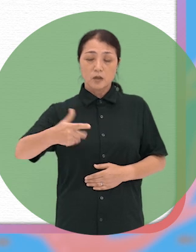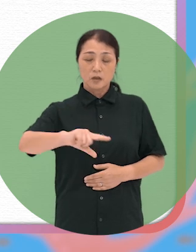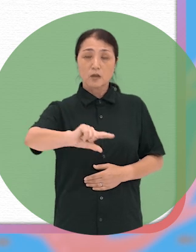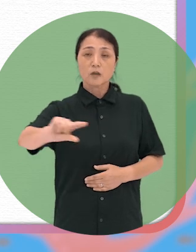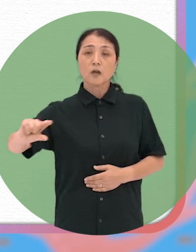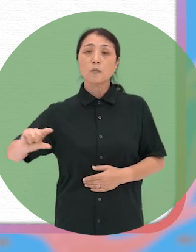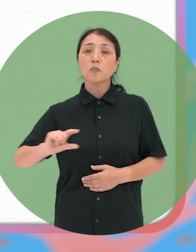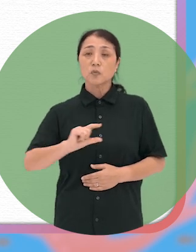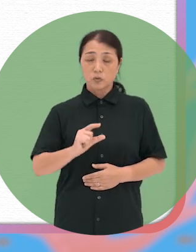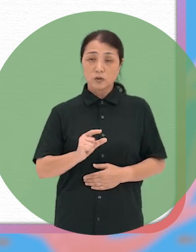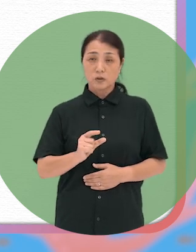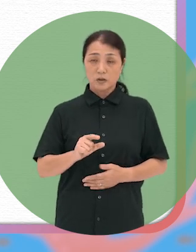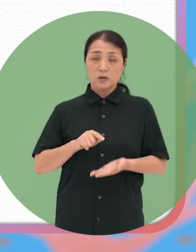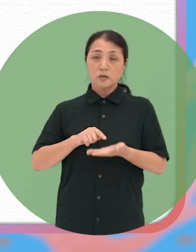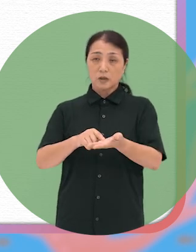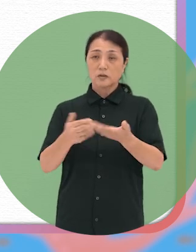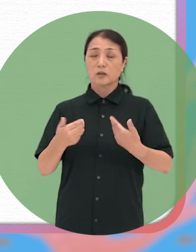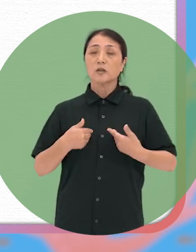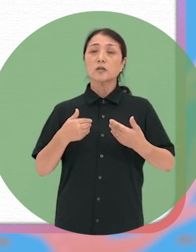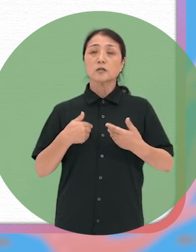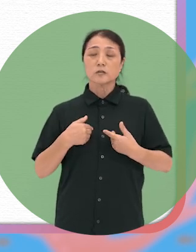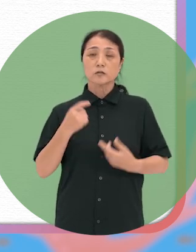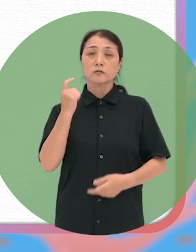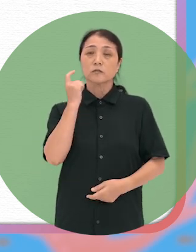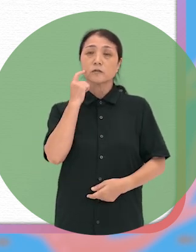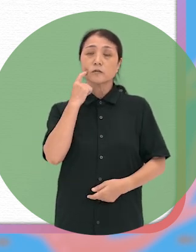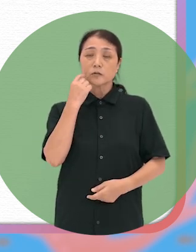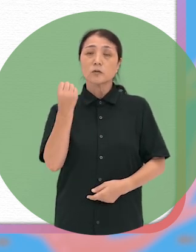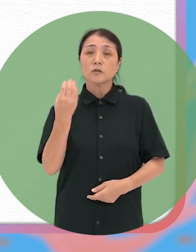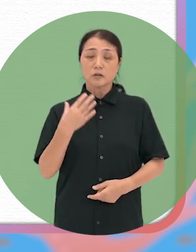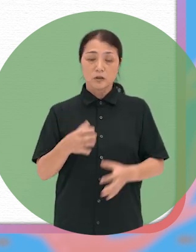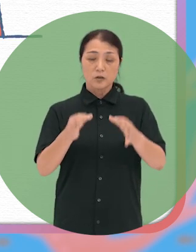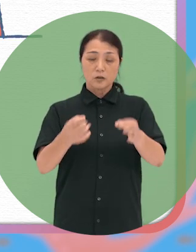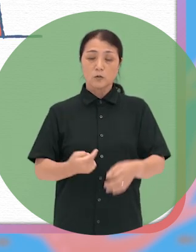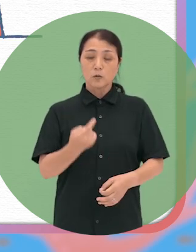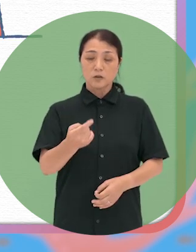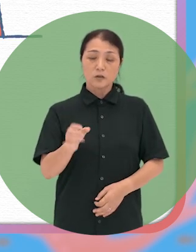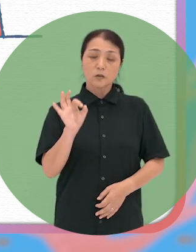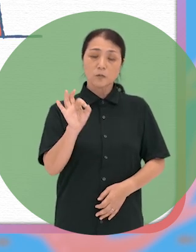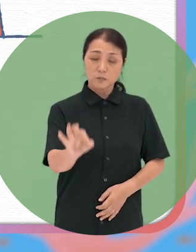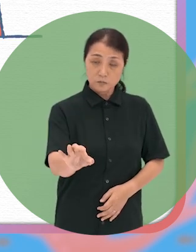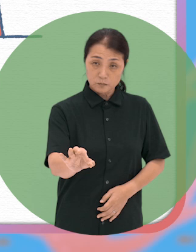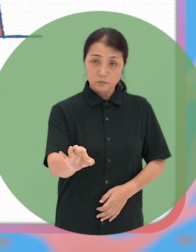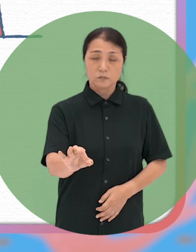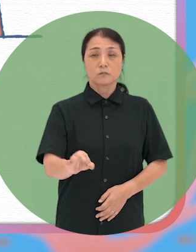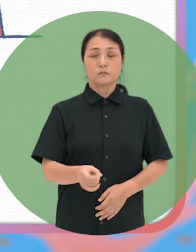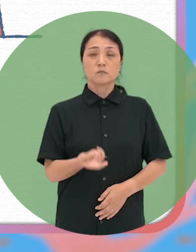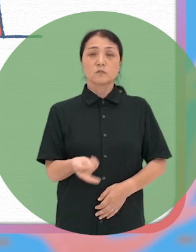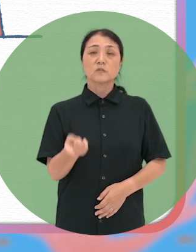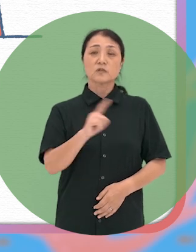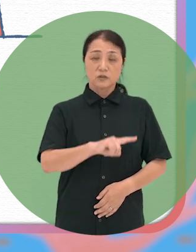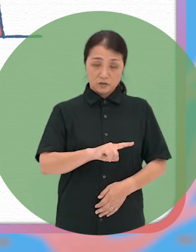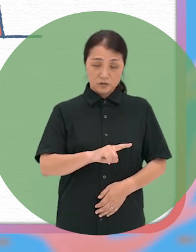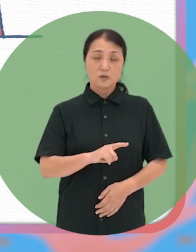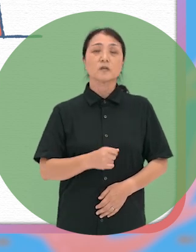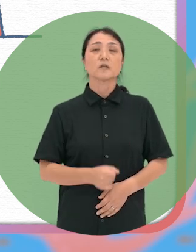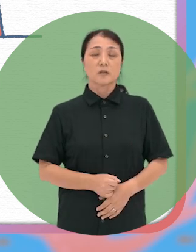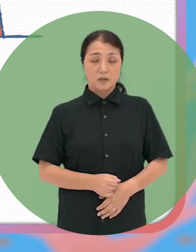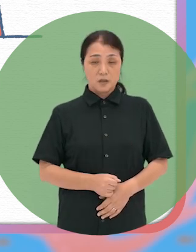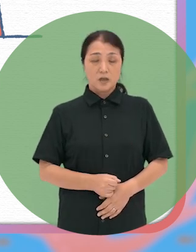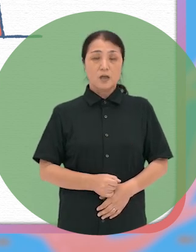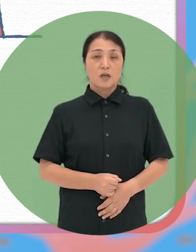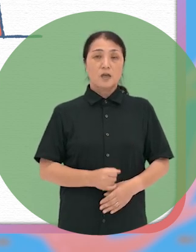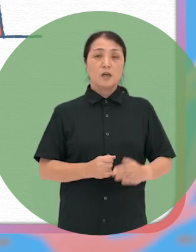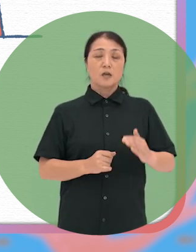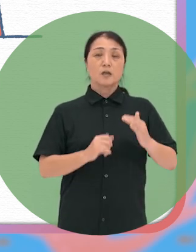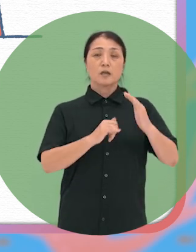要だと偽り ATM を操作させる還付金詐欺、そして親族や警察官などを装い身